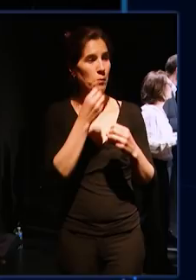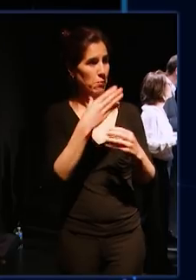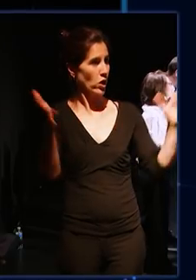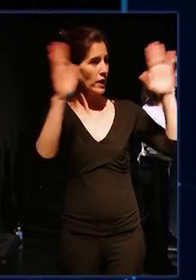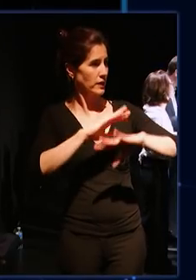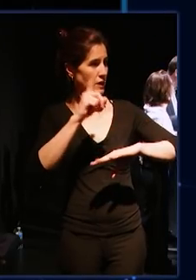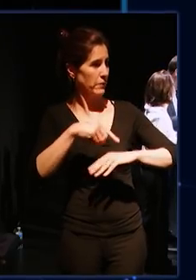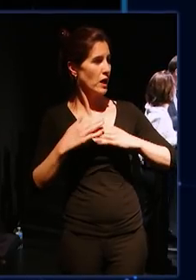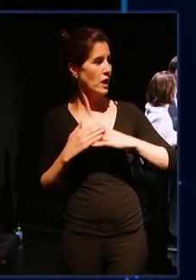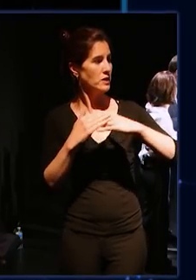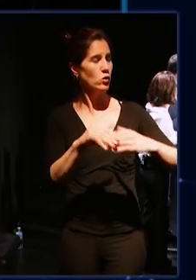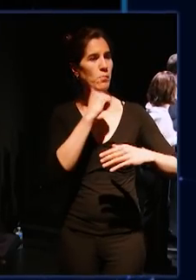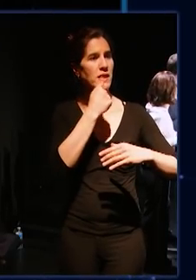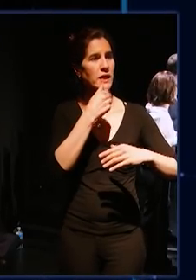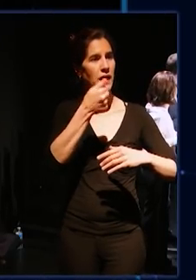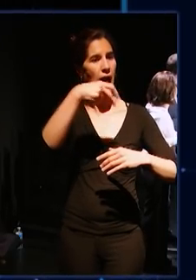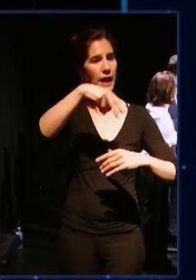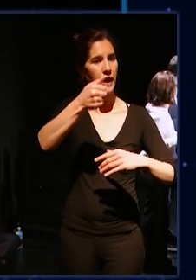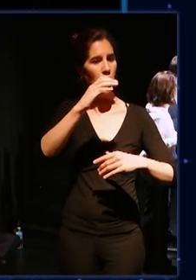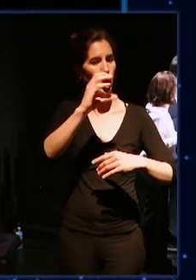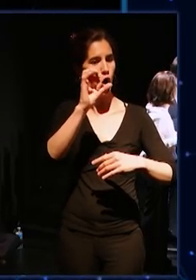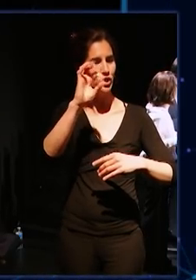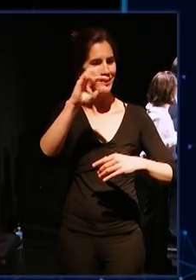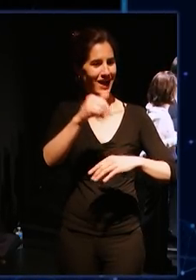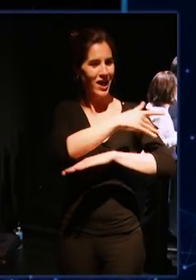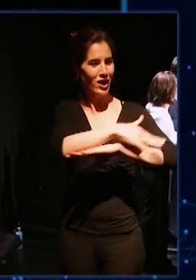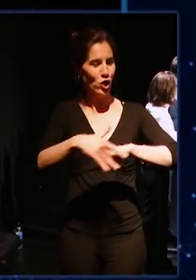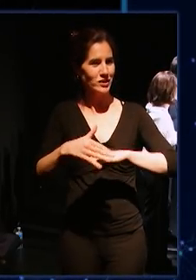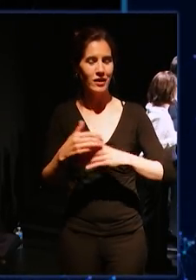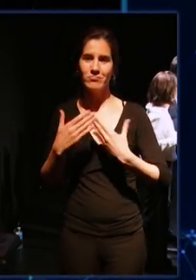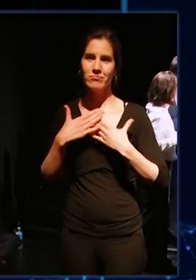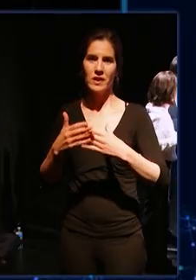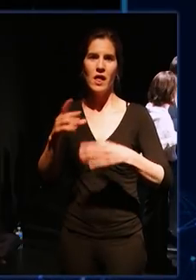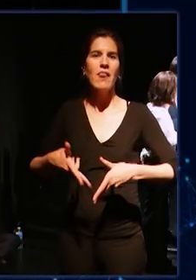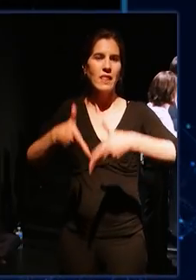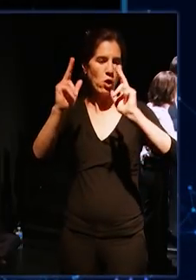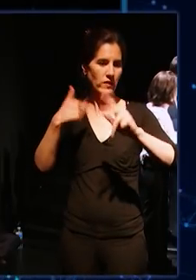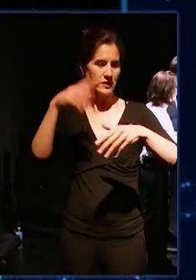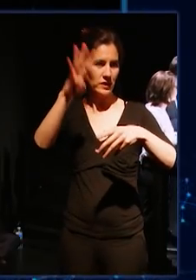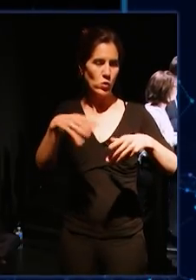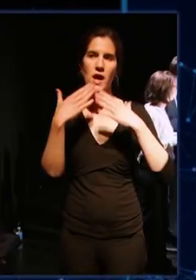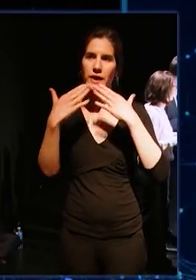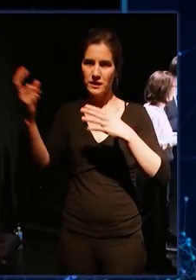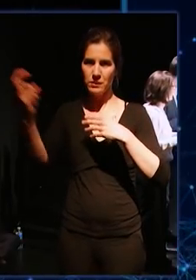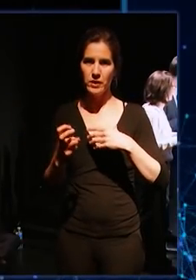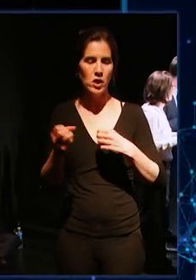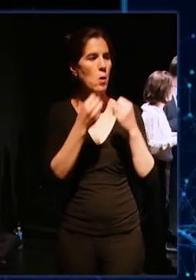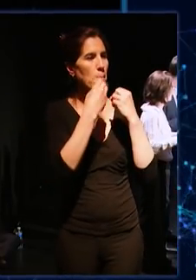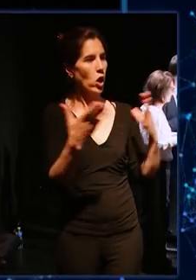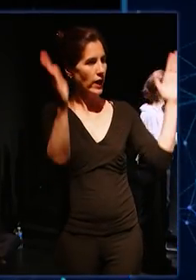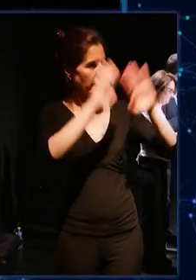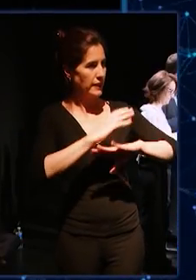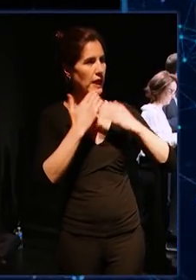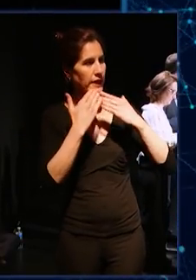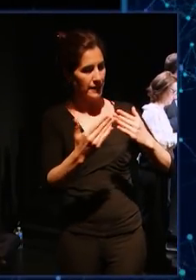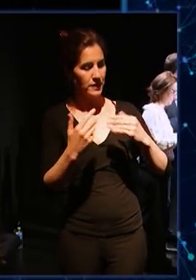també Anna Costa, la candidata de Demòcrates per Catalunya. Molt bona nit, Anna, i gràcies per ser aquí. Molt bona nit, moltes gràcies i